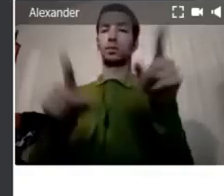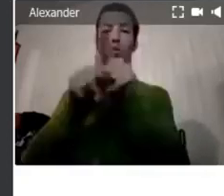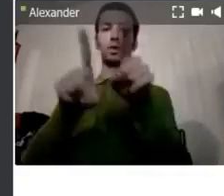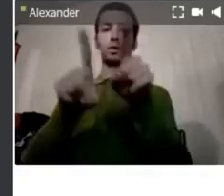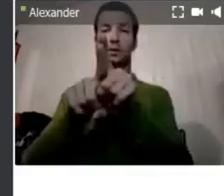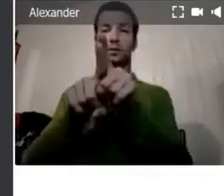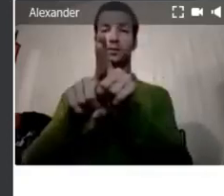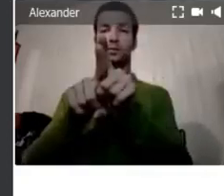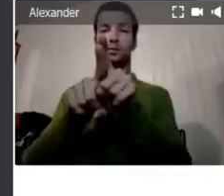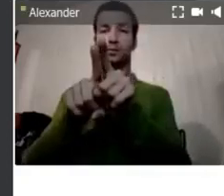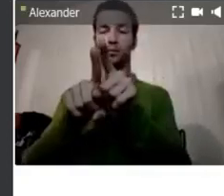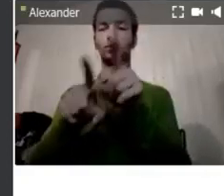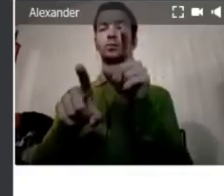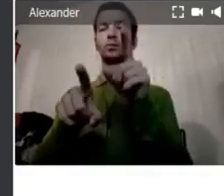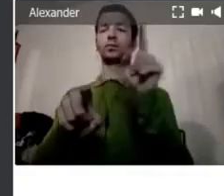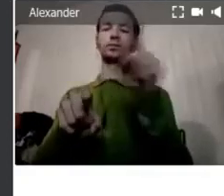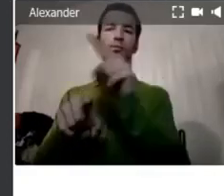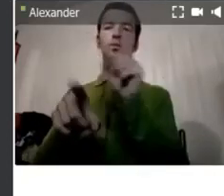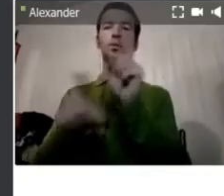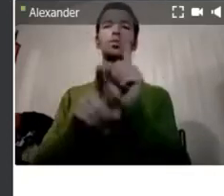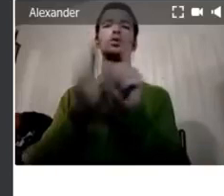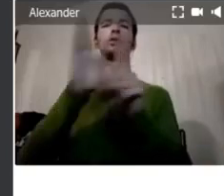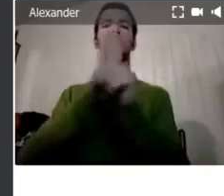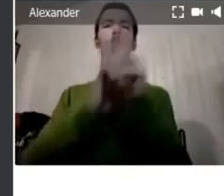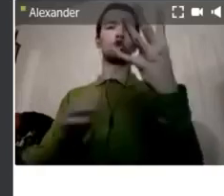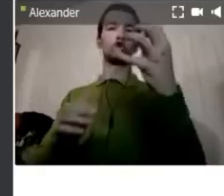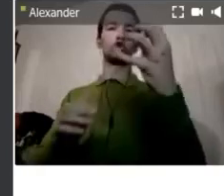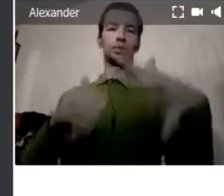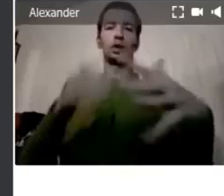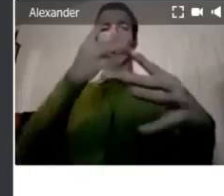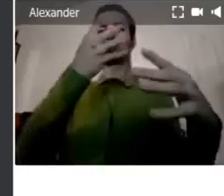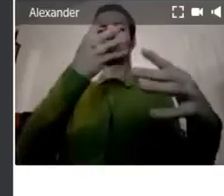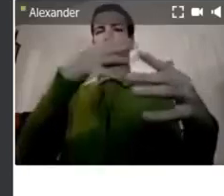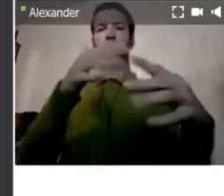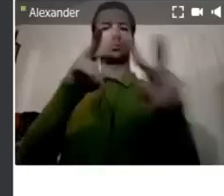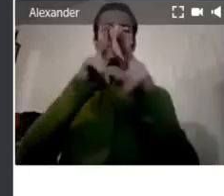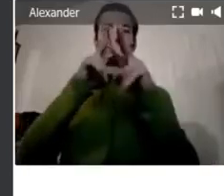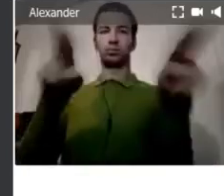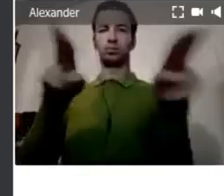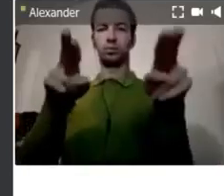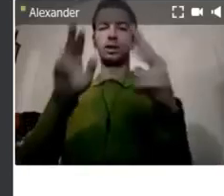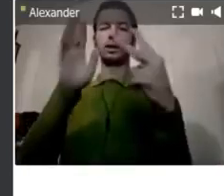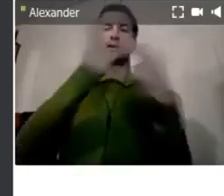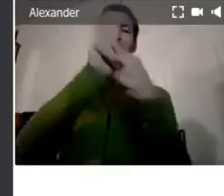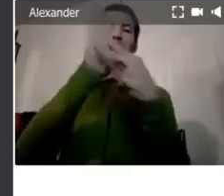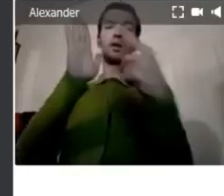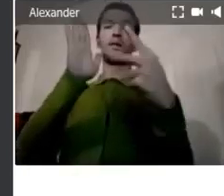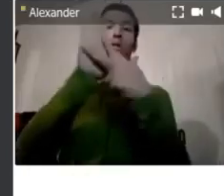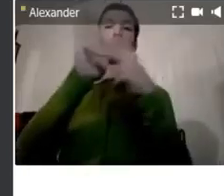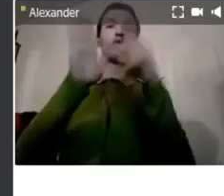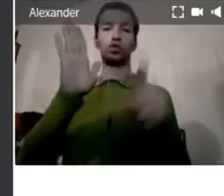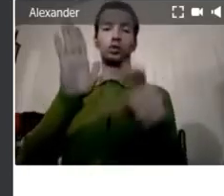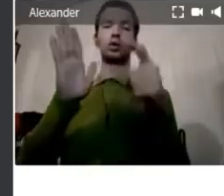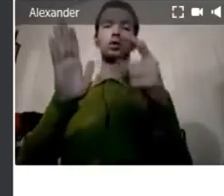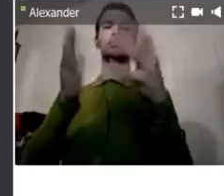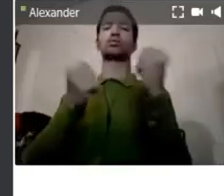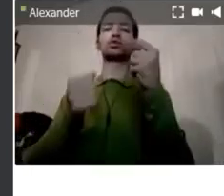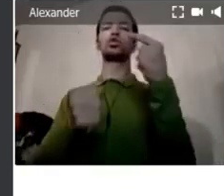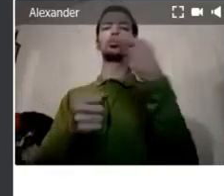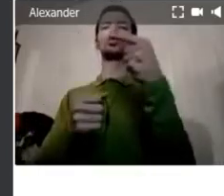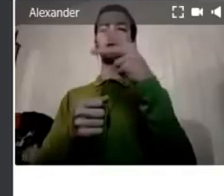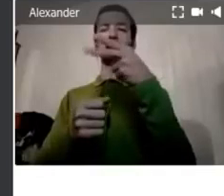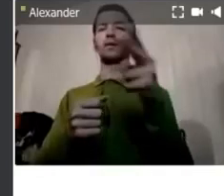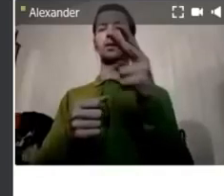примерно 1000 евро. Что дальше? Ваша структура разрастается, команда увеличивается,